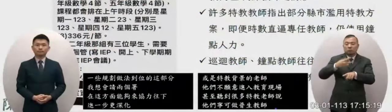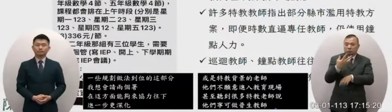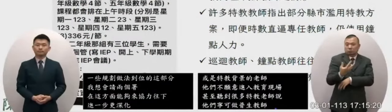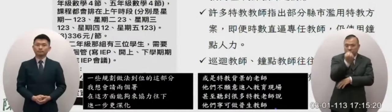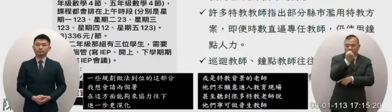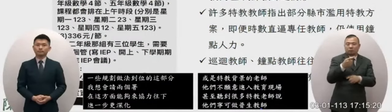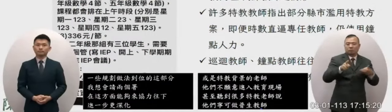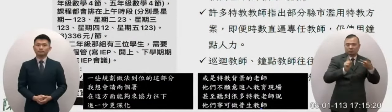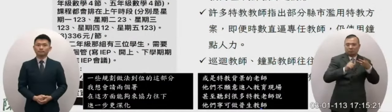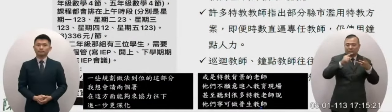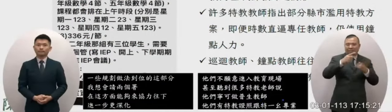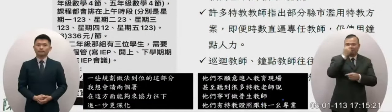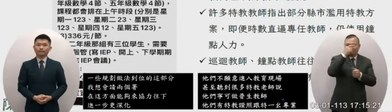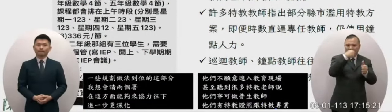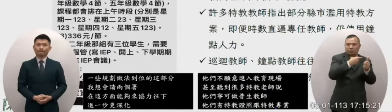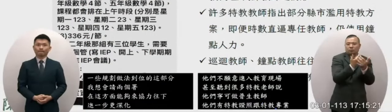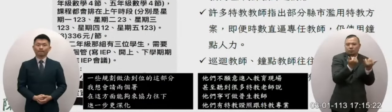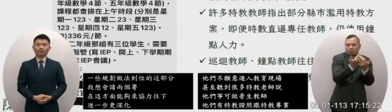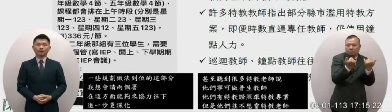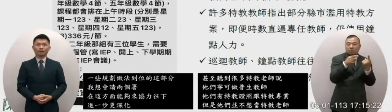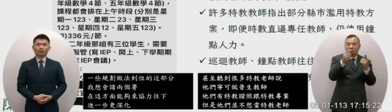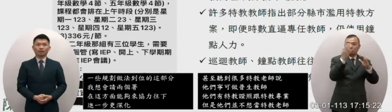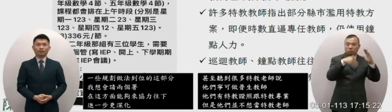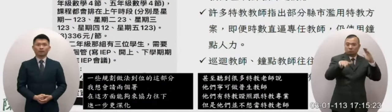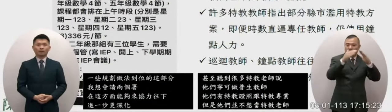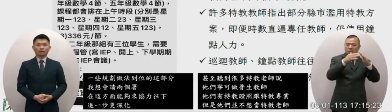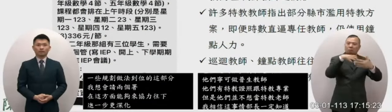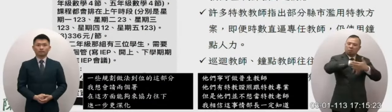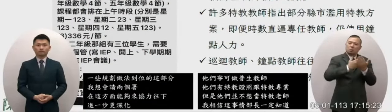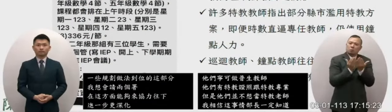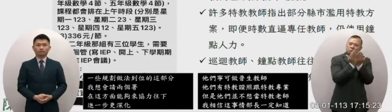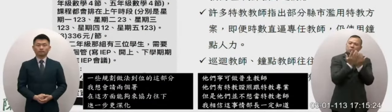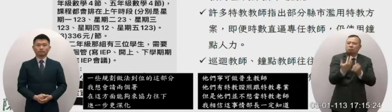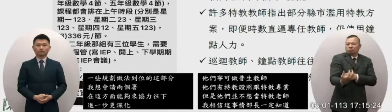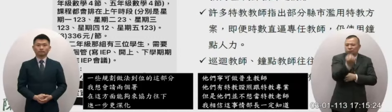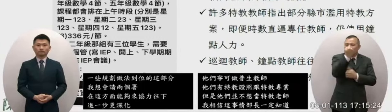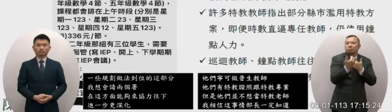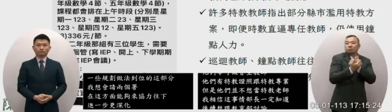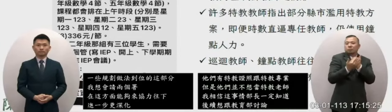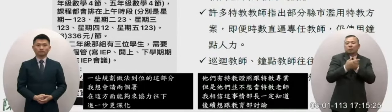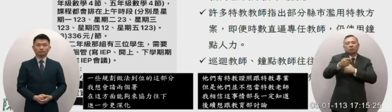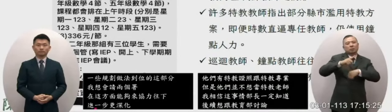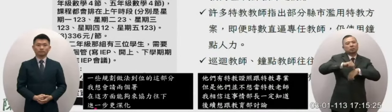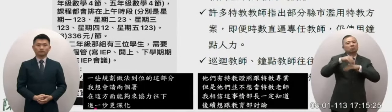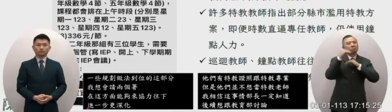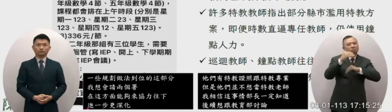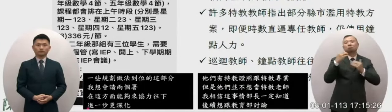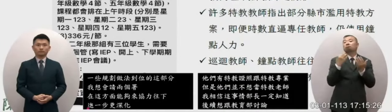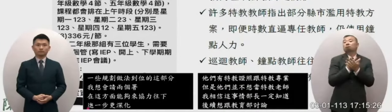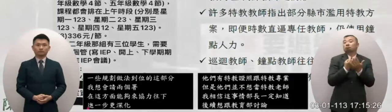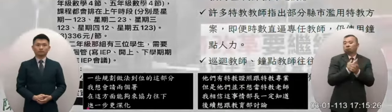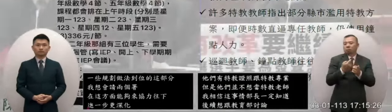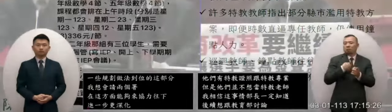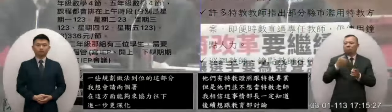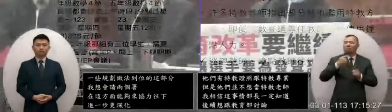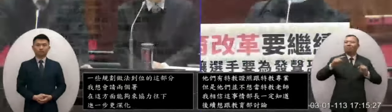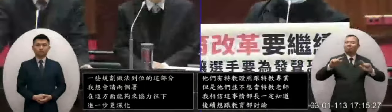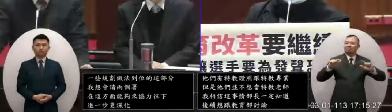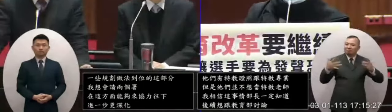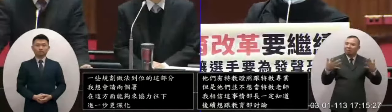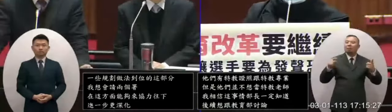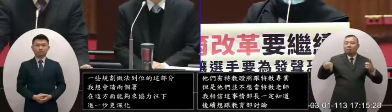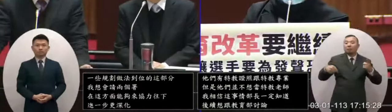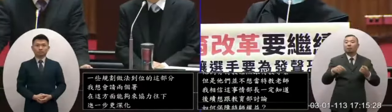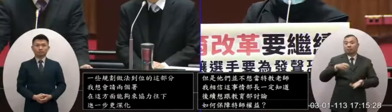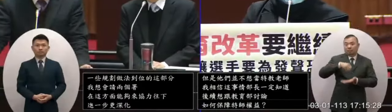时也保障特生他们在学校现场的受教权。这个部分因为时间有限，我们是不是就先简单带过，之后